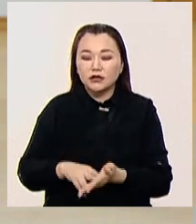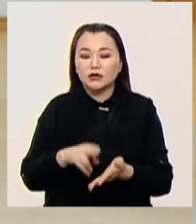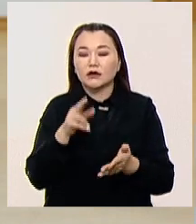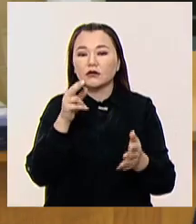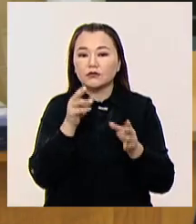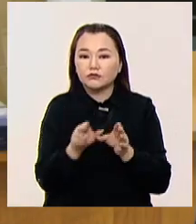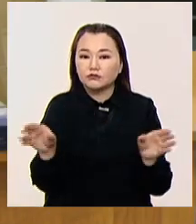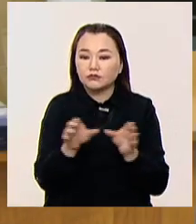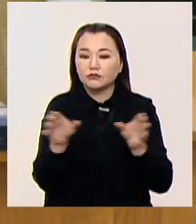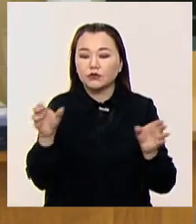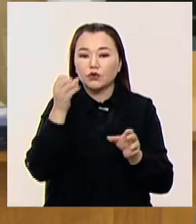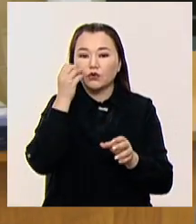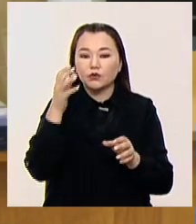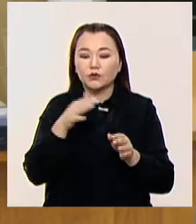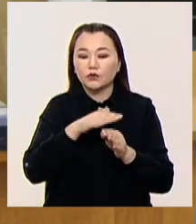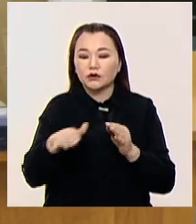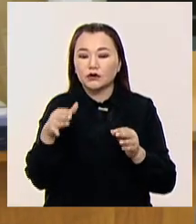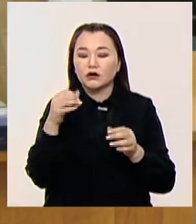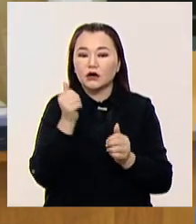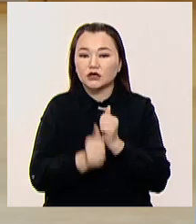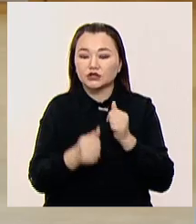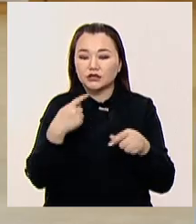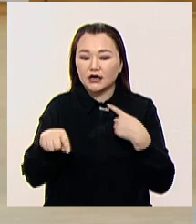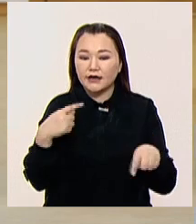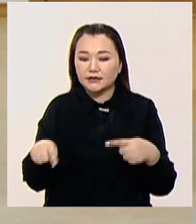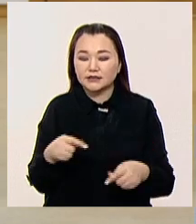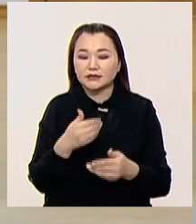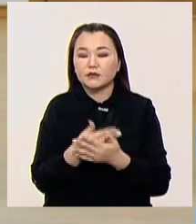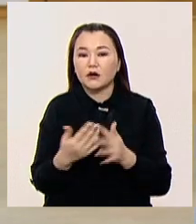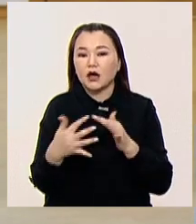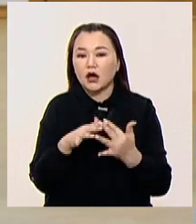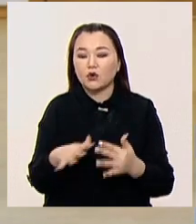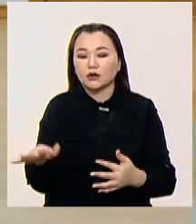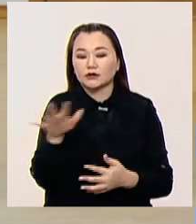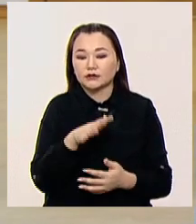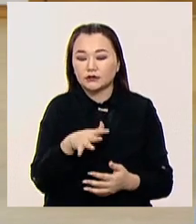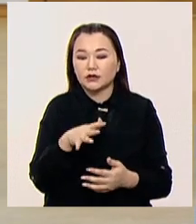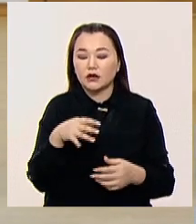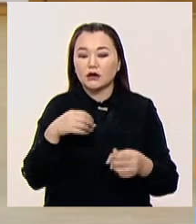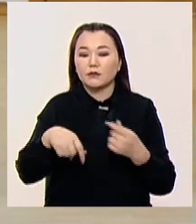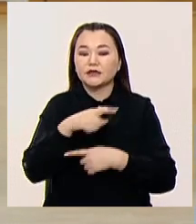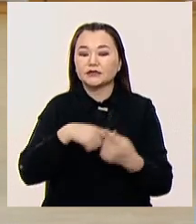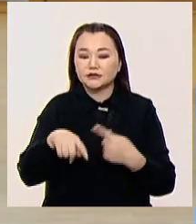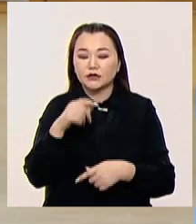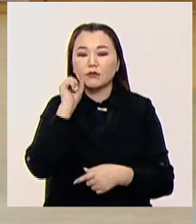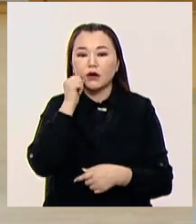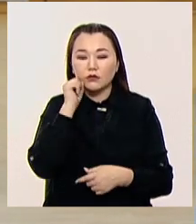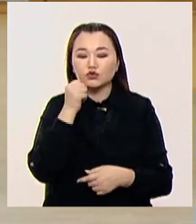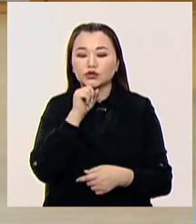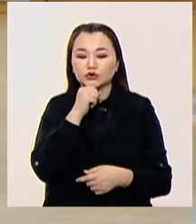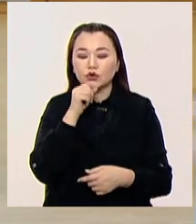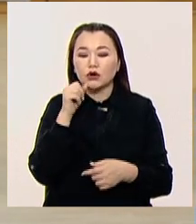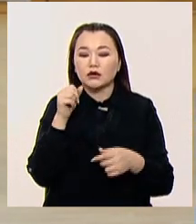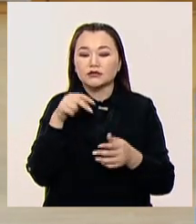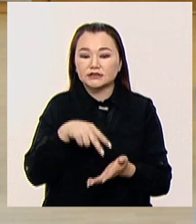киімдерді тізетін сауаттылық деңгейі әркімде әртүрлі. Мысалы, ауылдық жерде кәсіпкерлер, енді әжелер, апалар